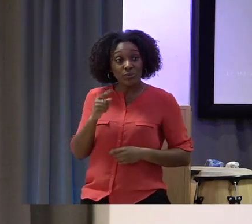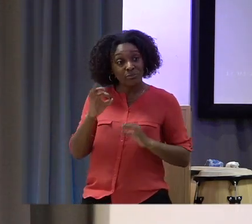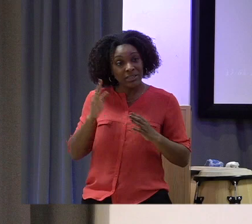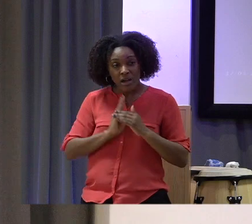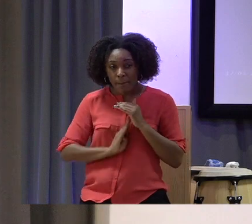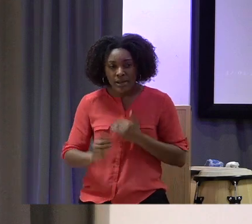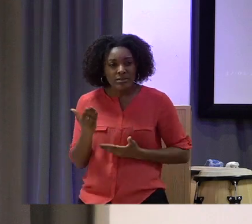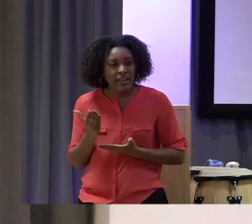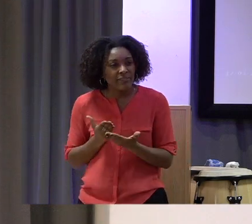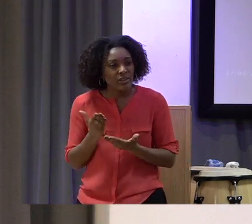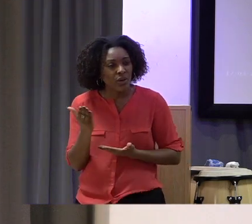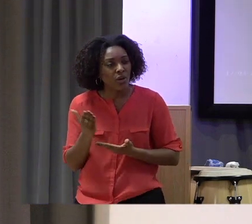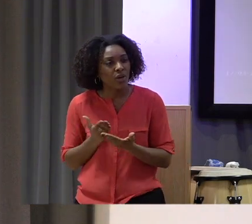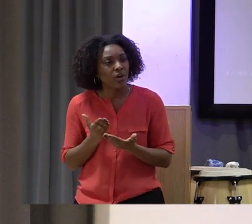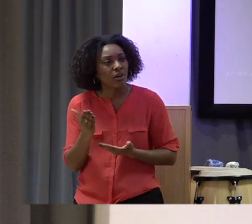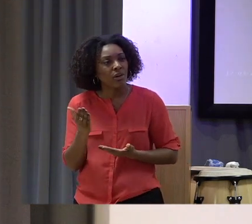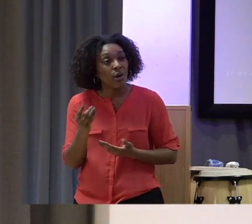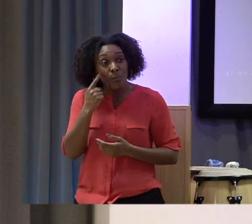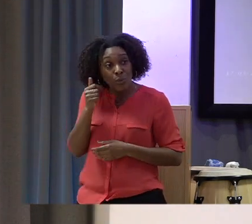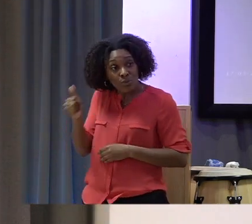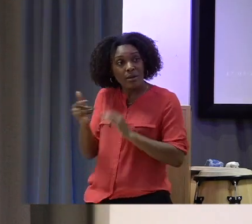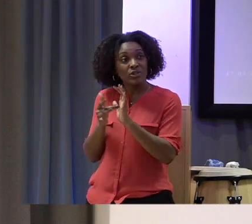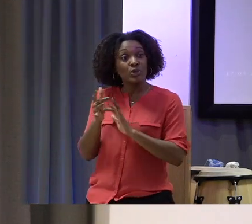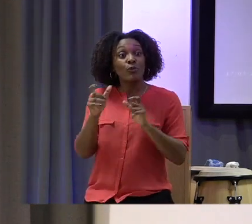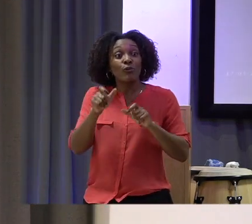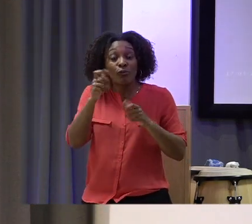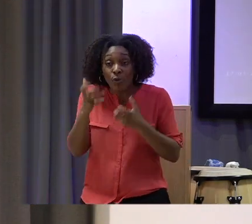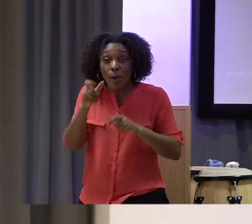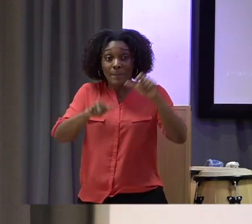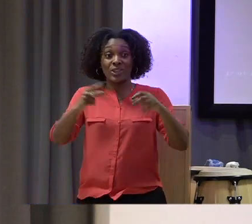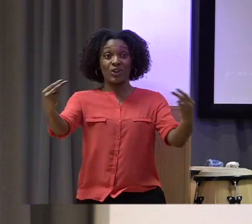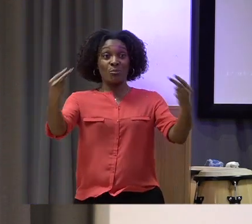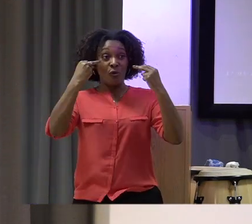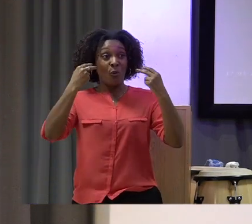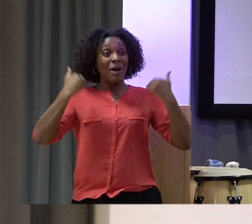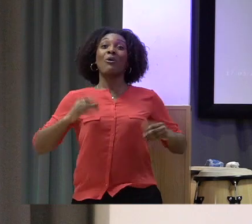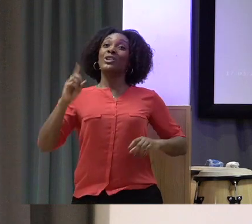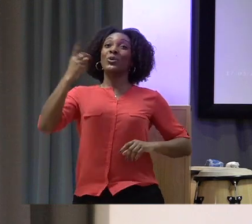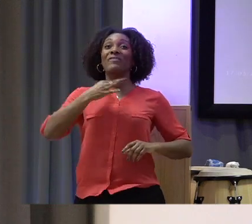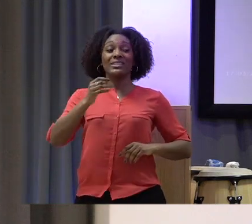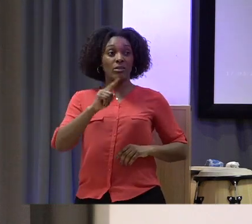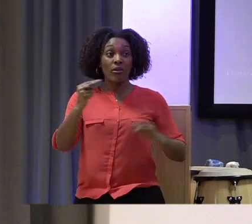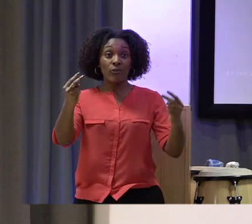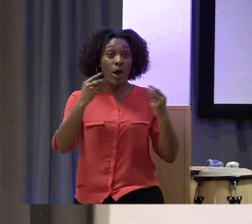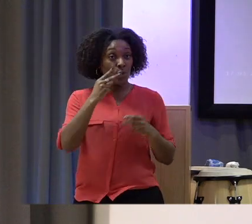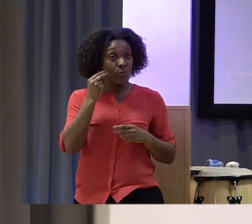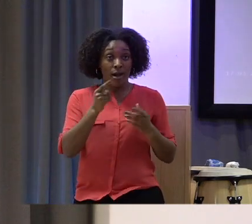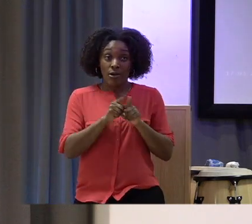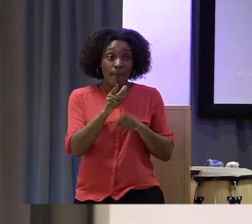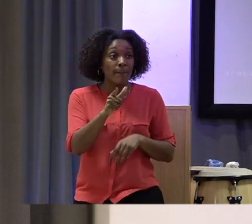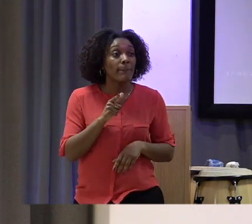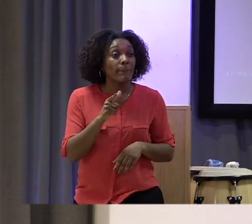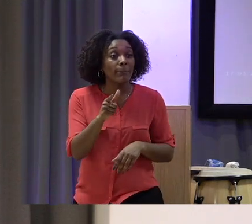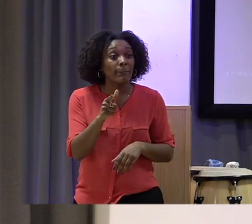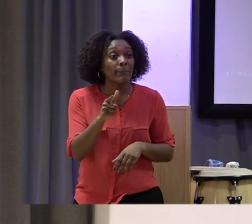Et pour lui, il était important qu'il soit vu ainsi, qu'il soit vu comme l'homme qui vient pour servir. Mais aussi parce